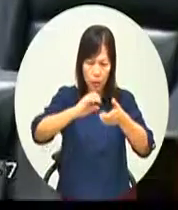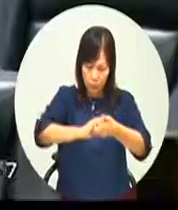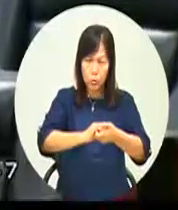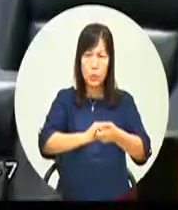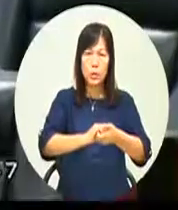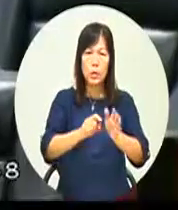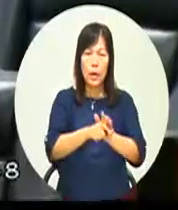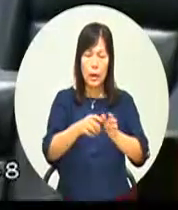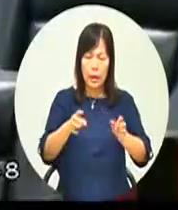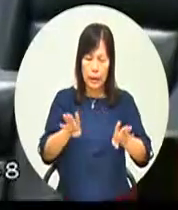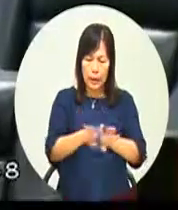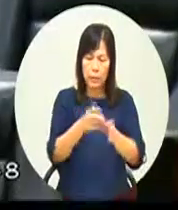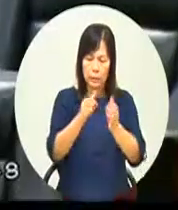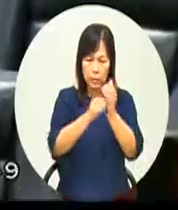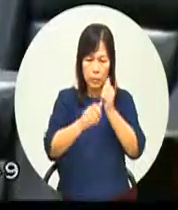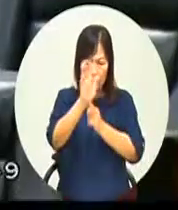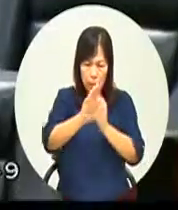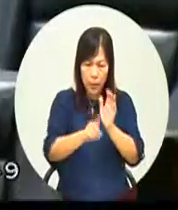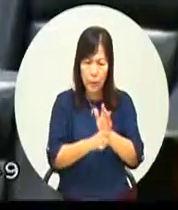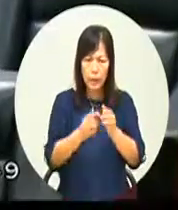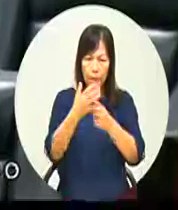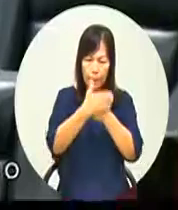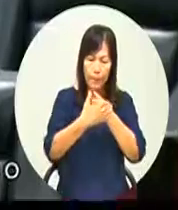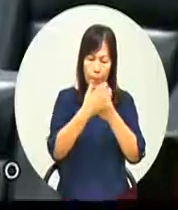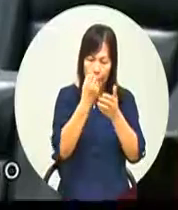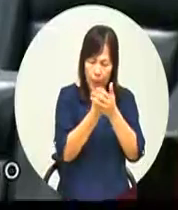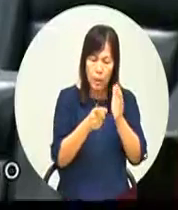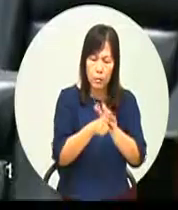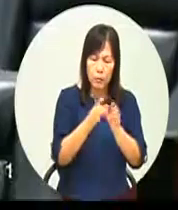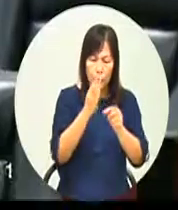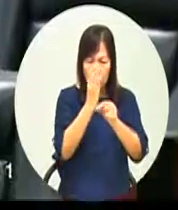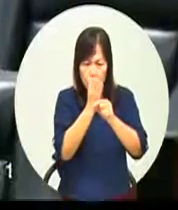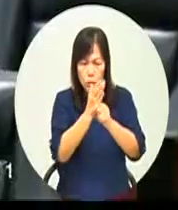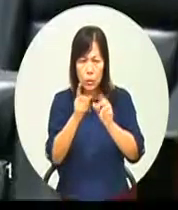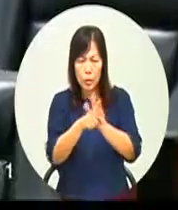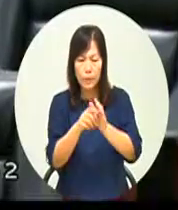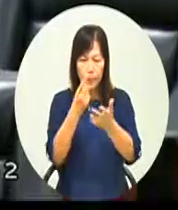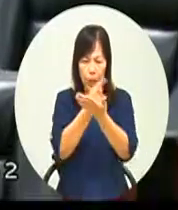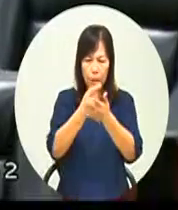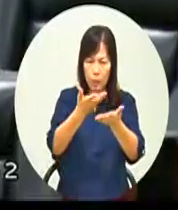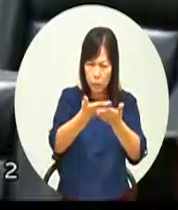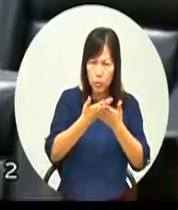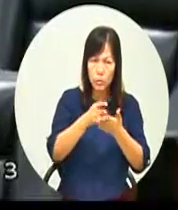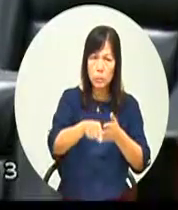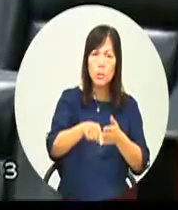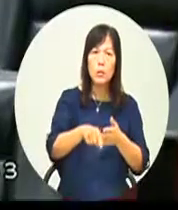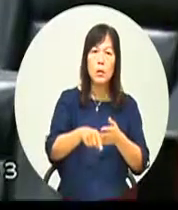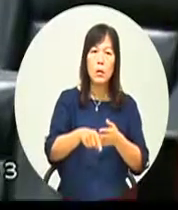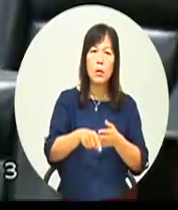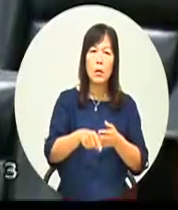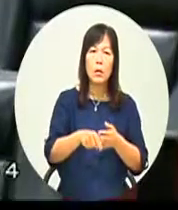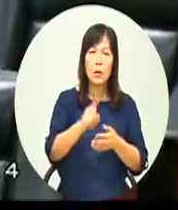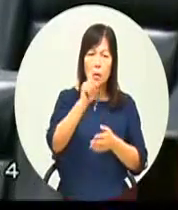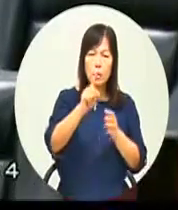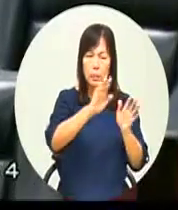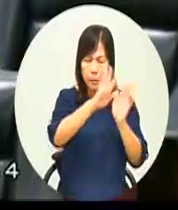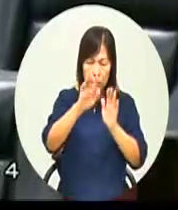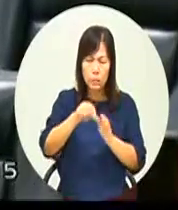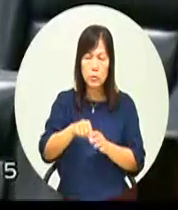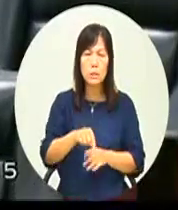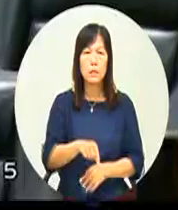发跟生态保护的中间，这个平衡点还没有找到一个大家可以接受的一个状况之